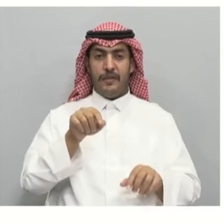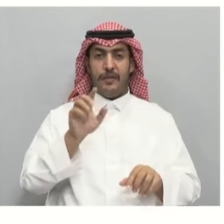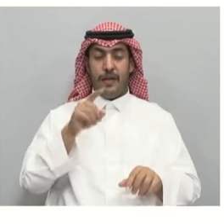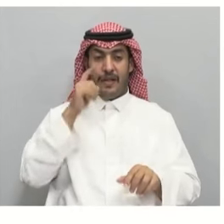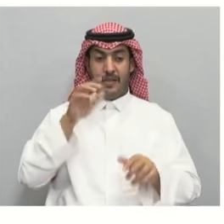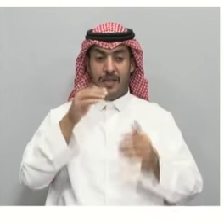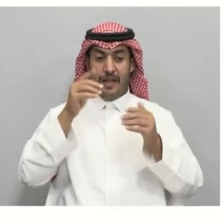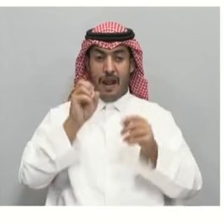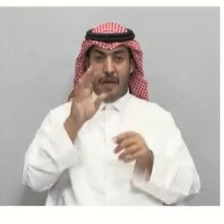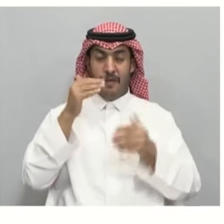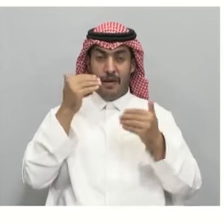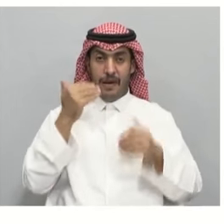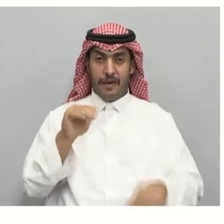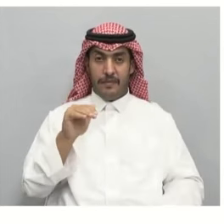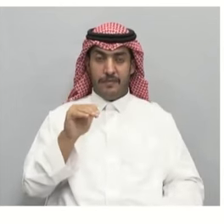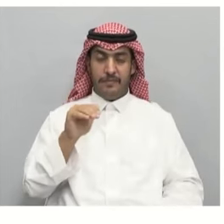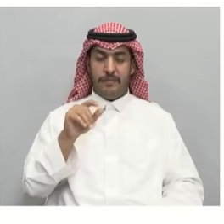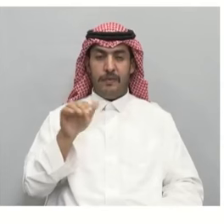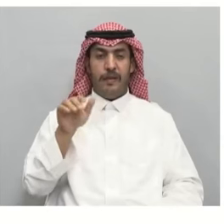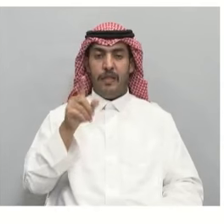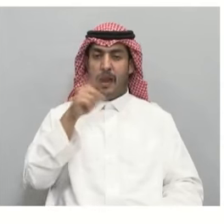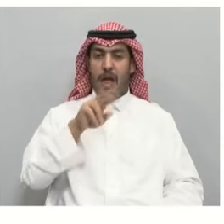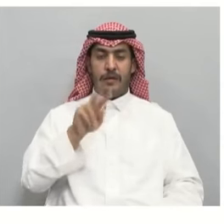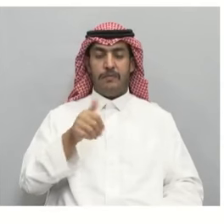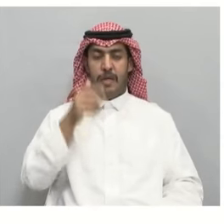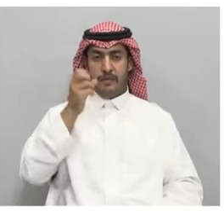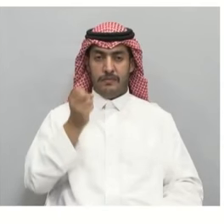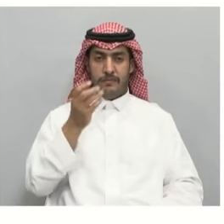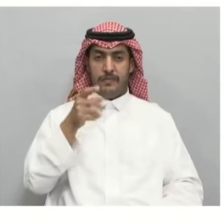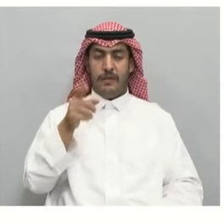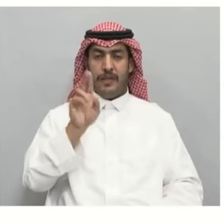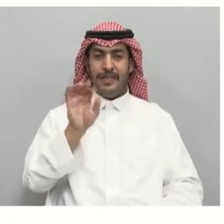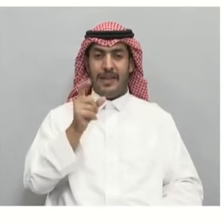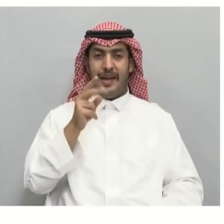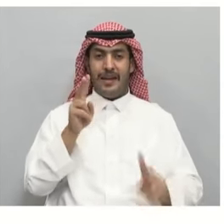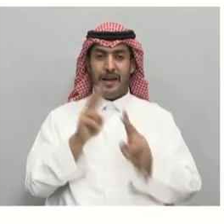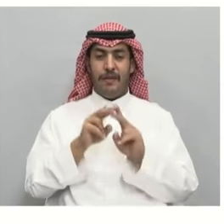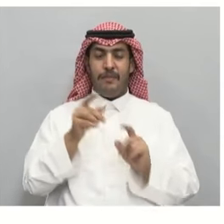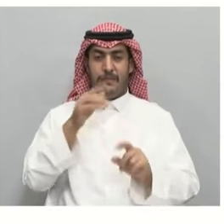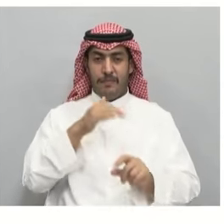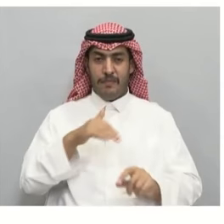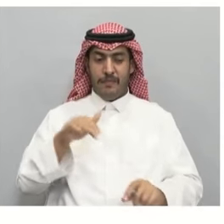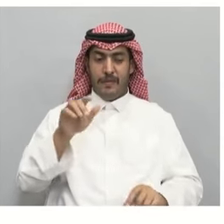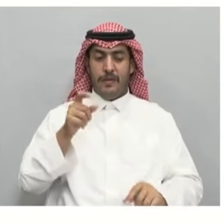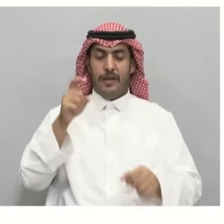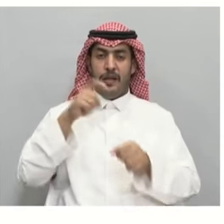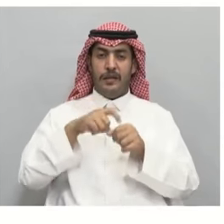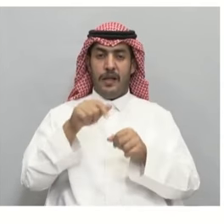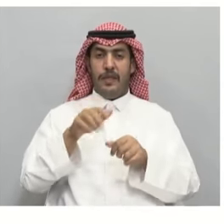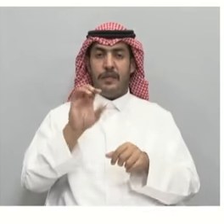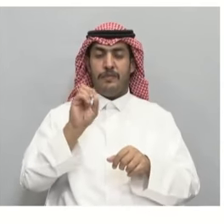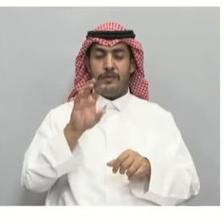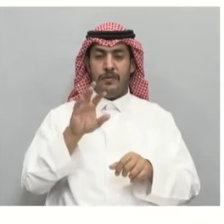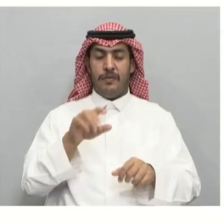اذا تعطل هذا المصباح فلن تتعطل الدائره الكهربائيه فالتيار الكهربائي سيمر ويصل الى هذا